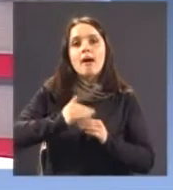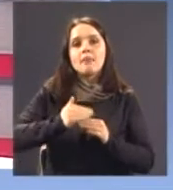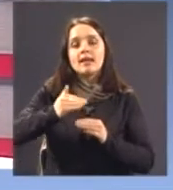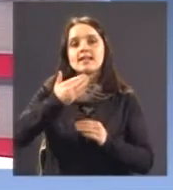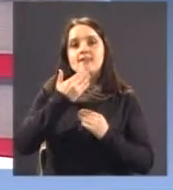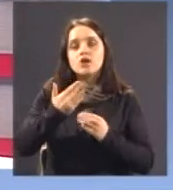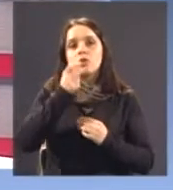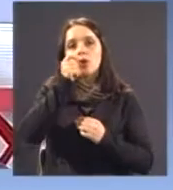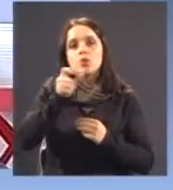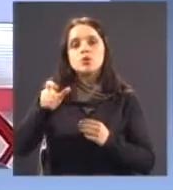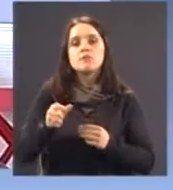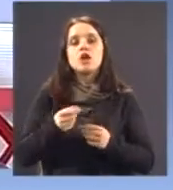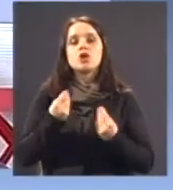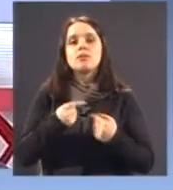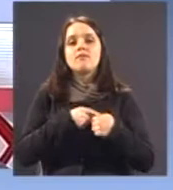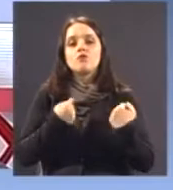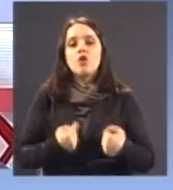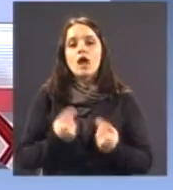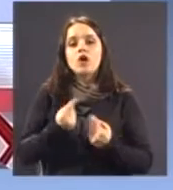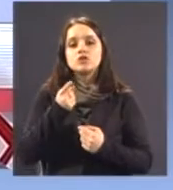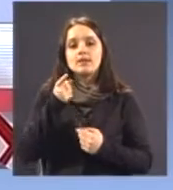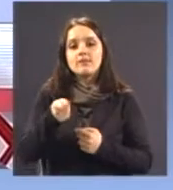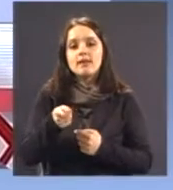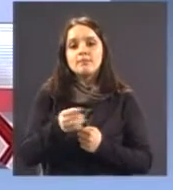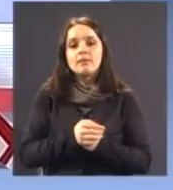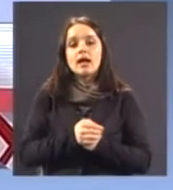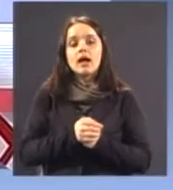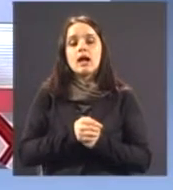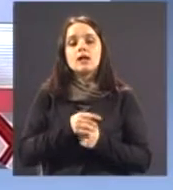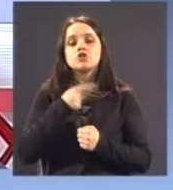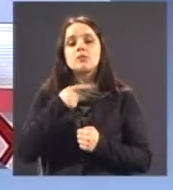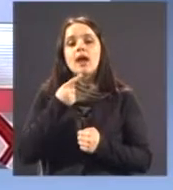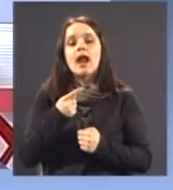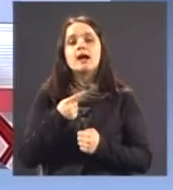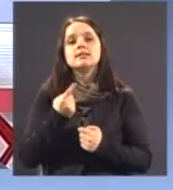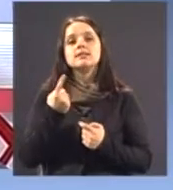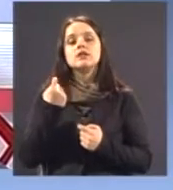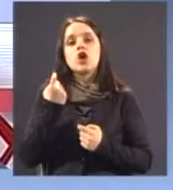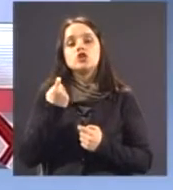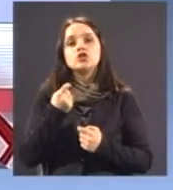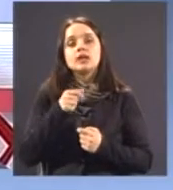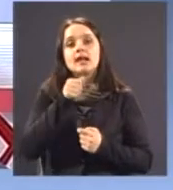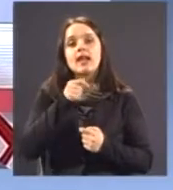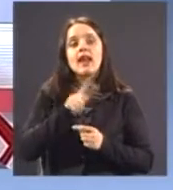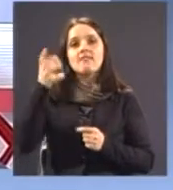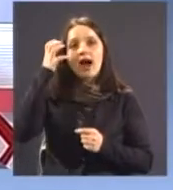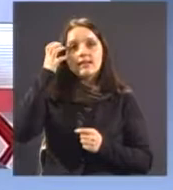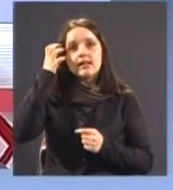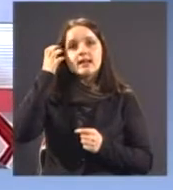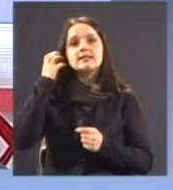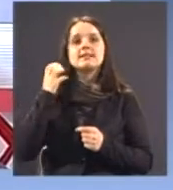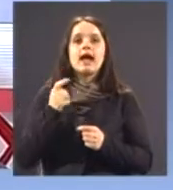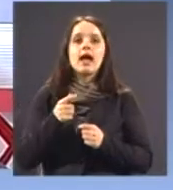ljudima dobre volje kao što ste vi. Još nešto želim naglasiti. Želim naglasiti nevladin sektor koji danas u velikoj mjeri